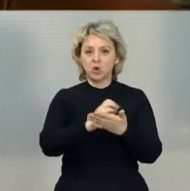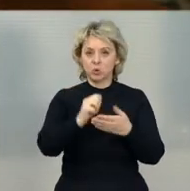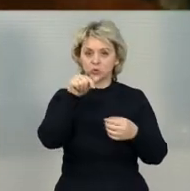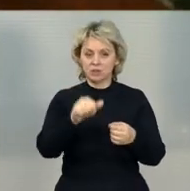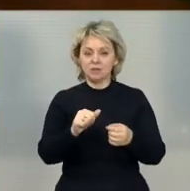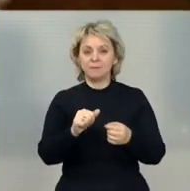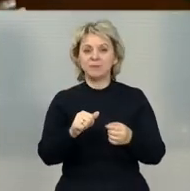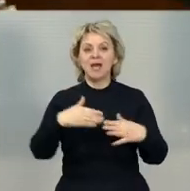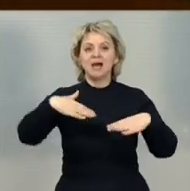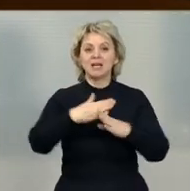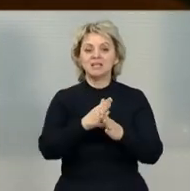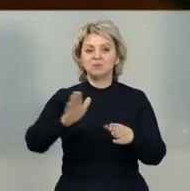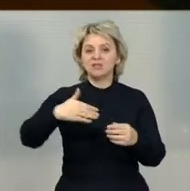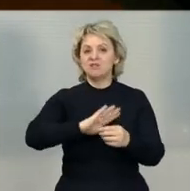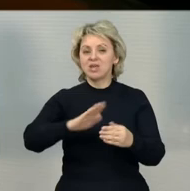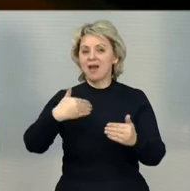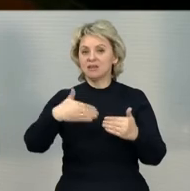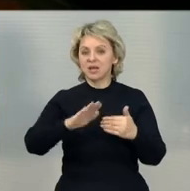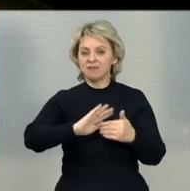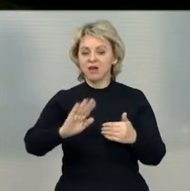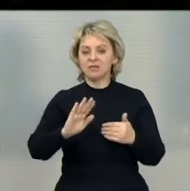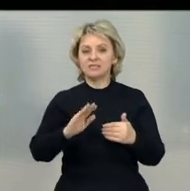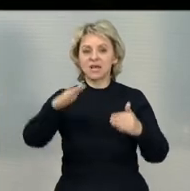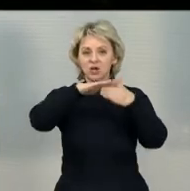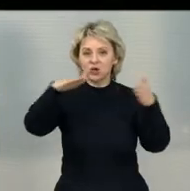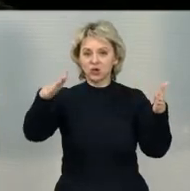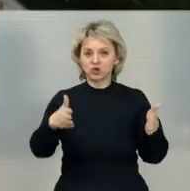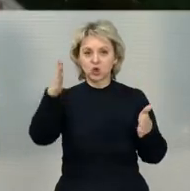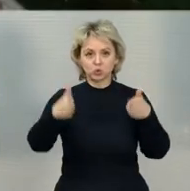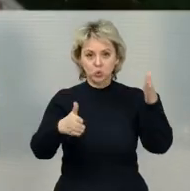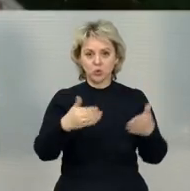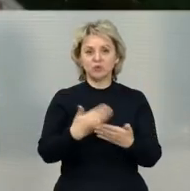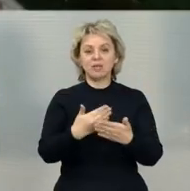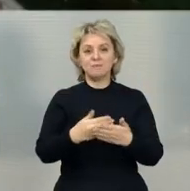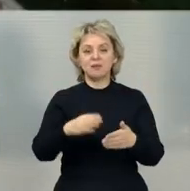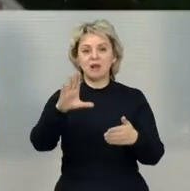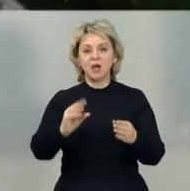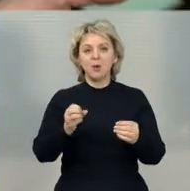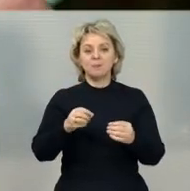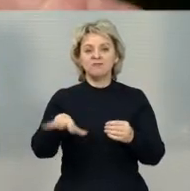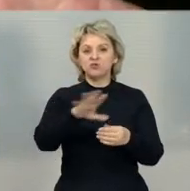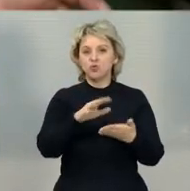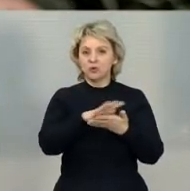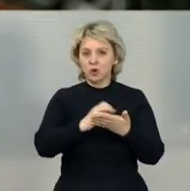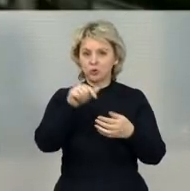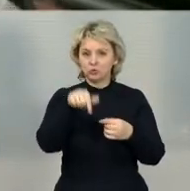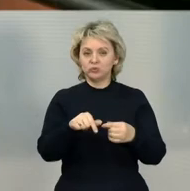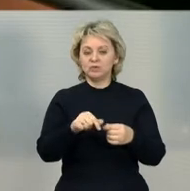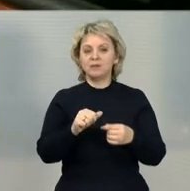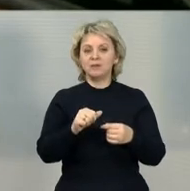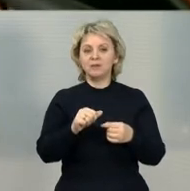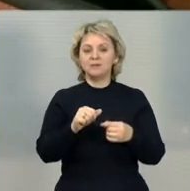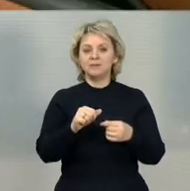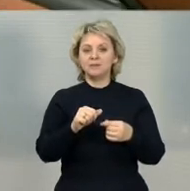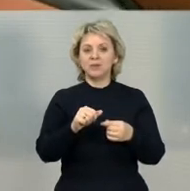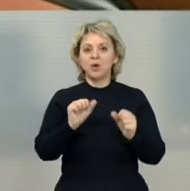повреждениями. Разбиты, двери не открываются. Вот крыша, стойки тут, по-моему, повело. Фары вообще вот тут, вообще нет. Видите, вот